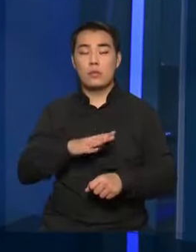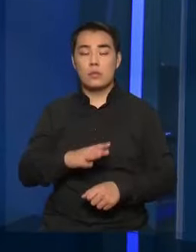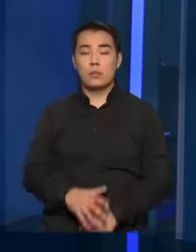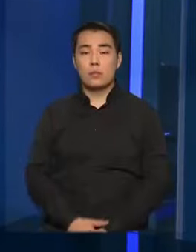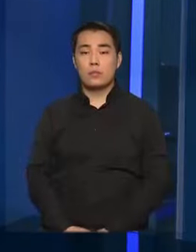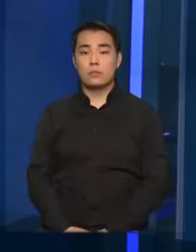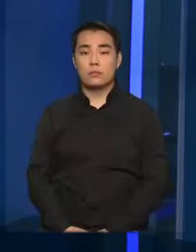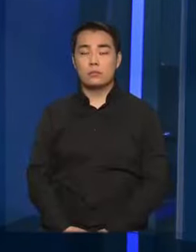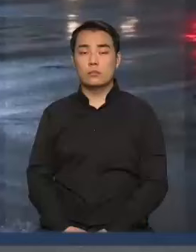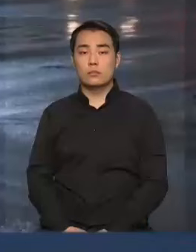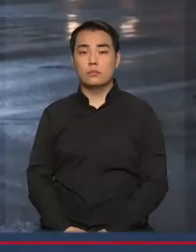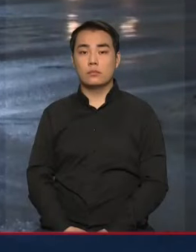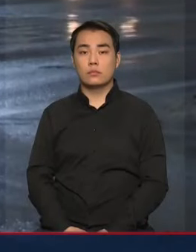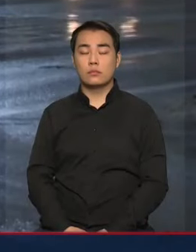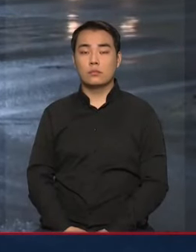берсін.